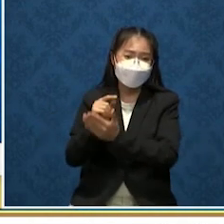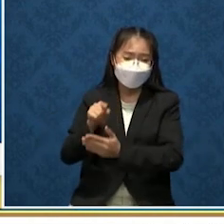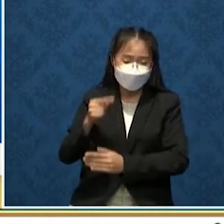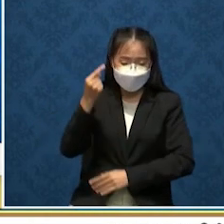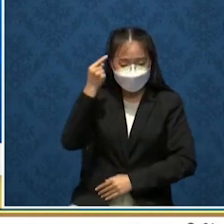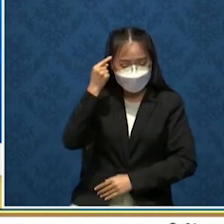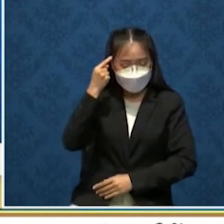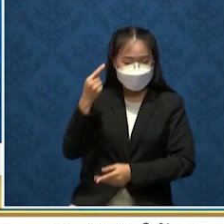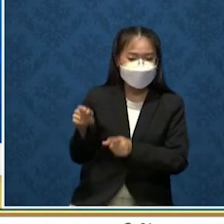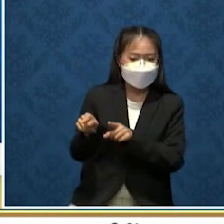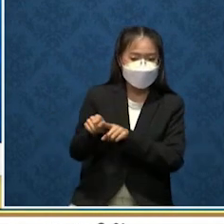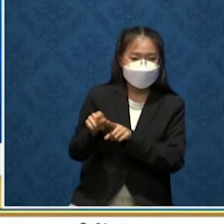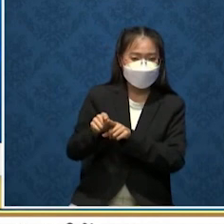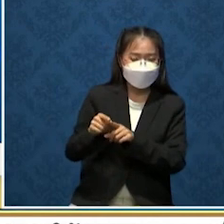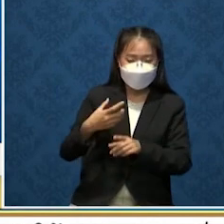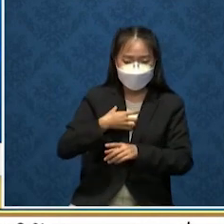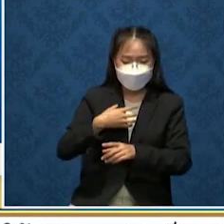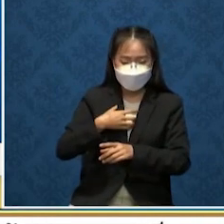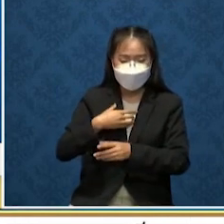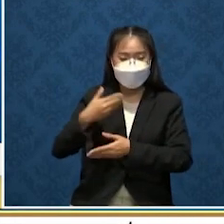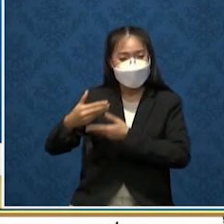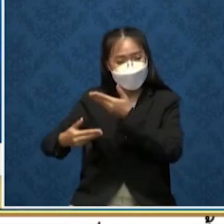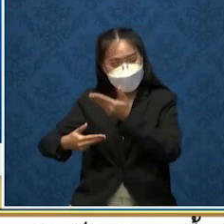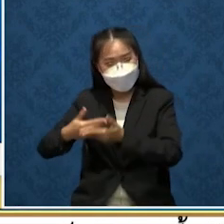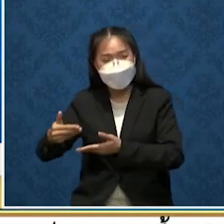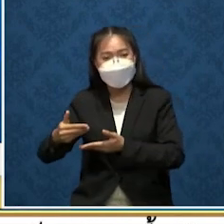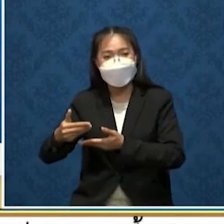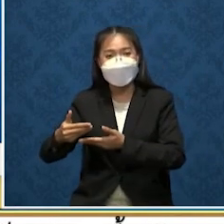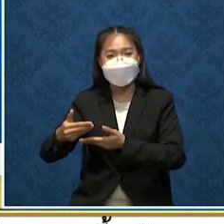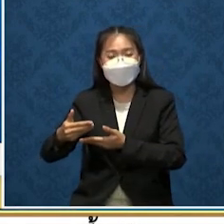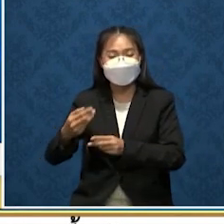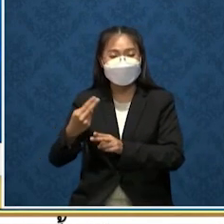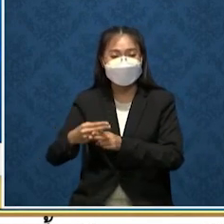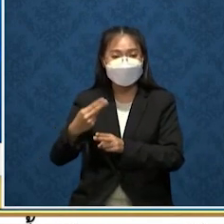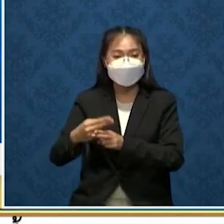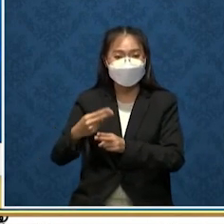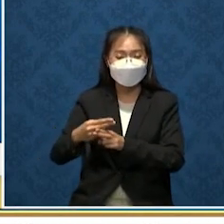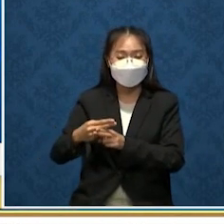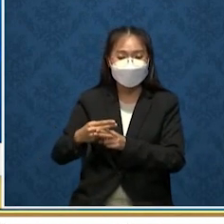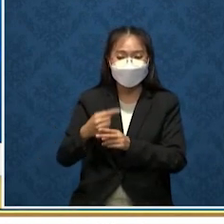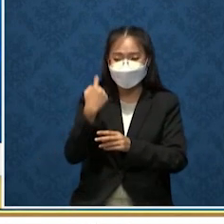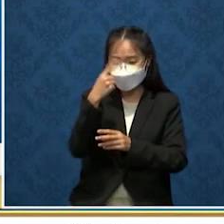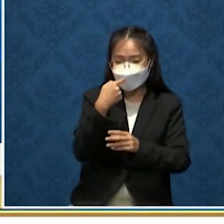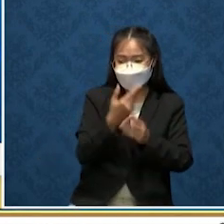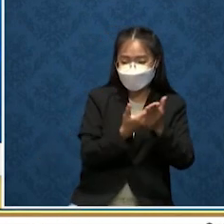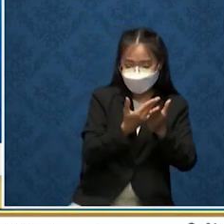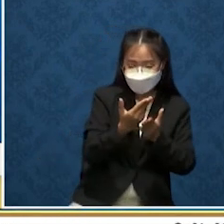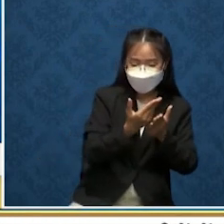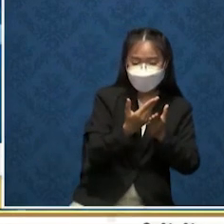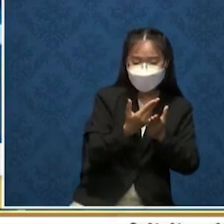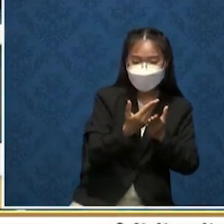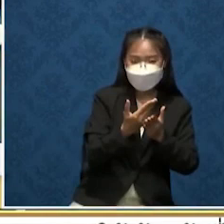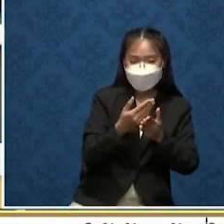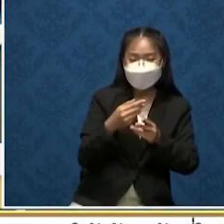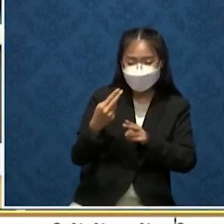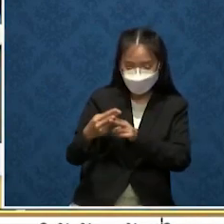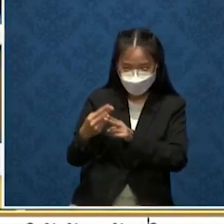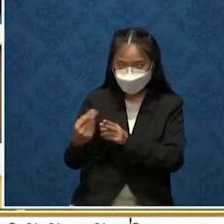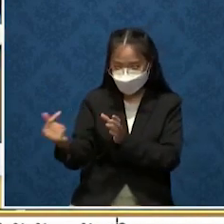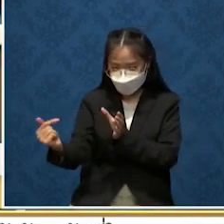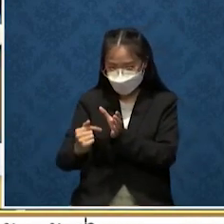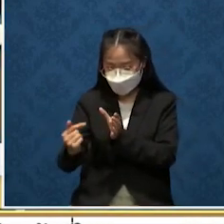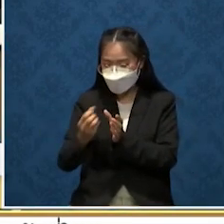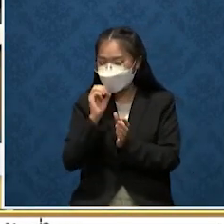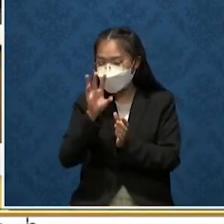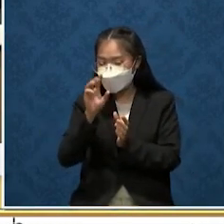ในการขายรหัสเขาไม่ใช่ขายรหัสเขาเรียกว่าขายรายชื่อผู้ซื้อซองซื้อแบบอย่างเช่นมีซื้ออยู่